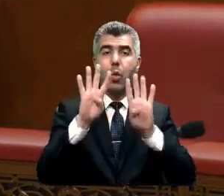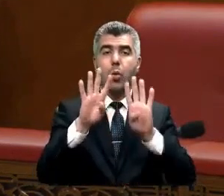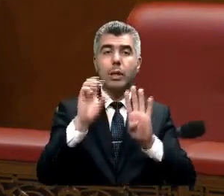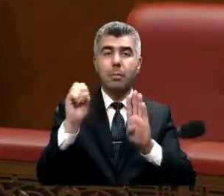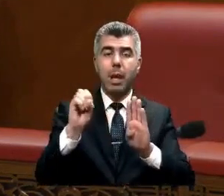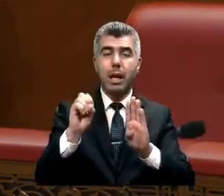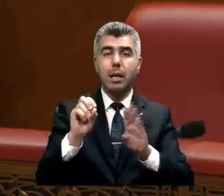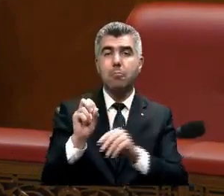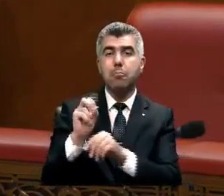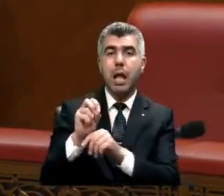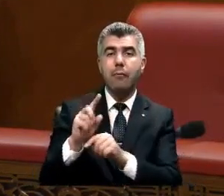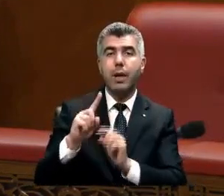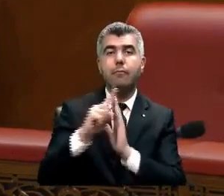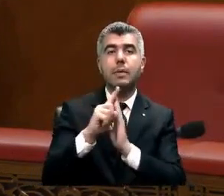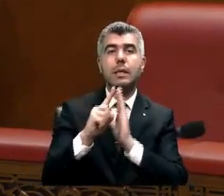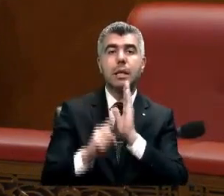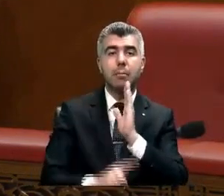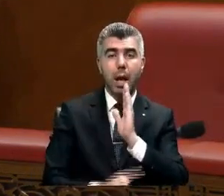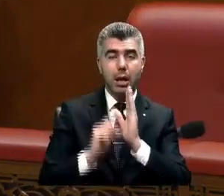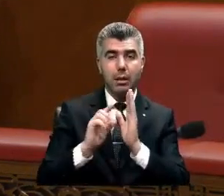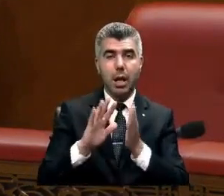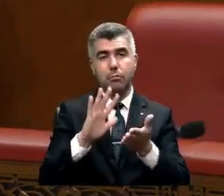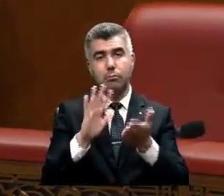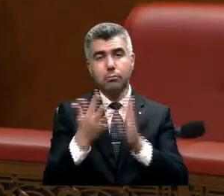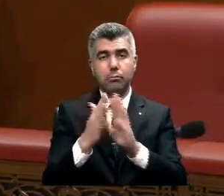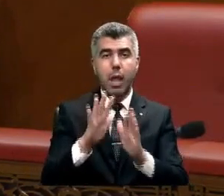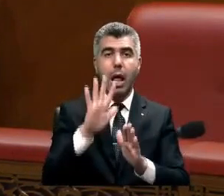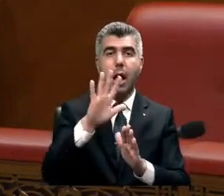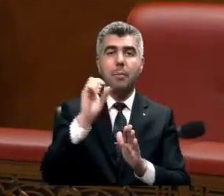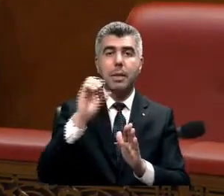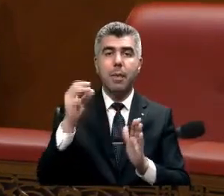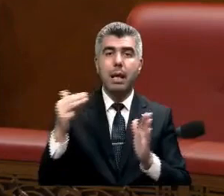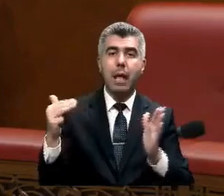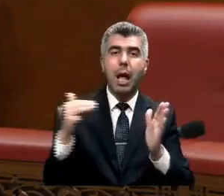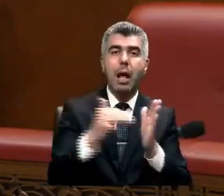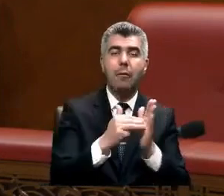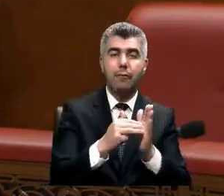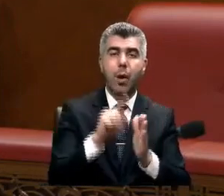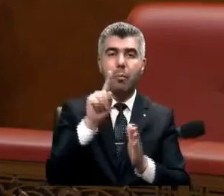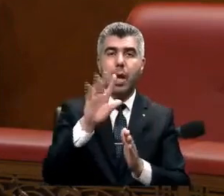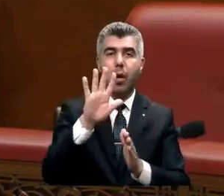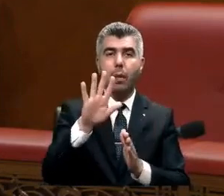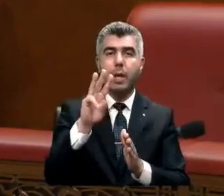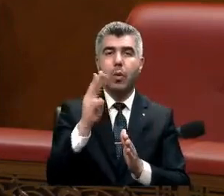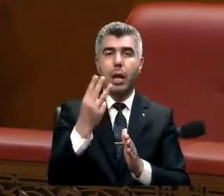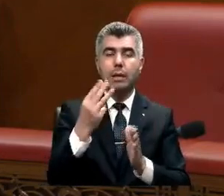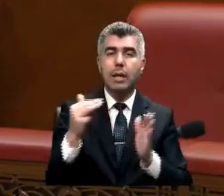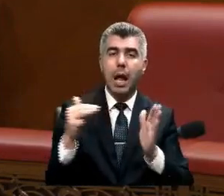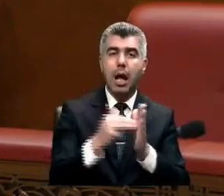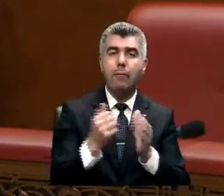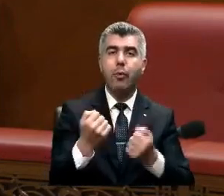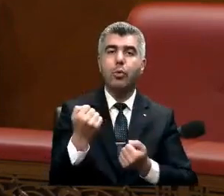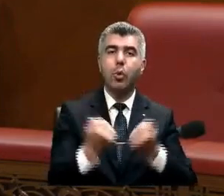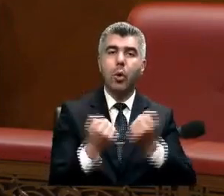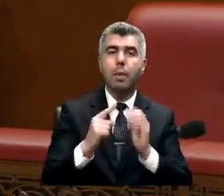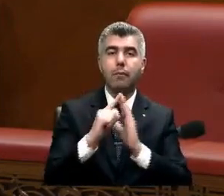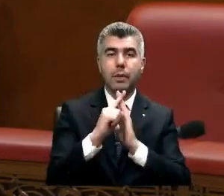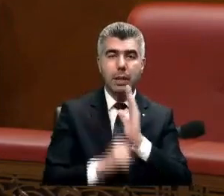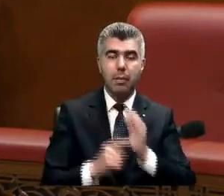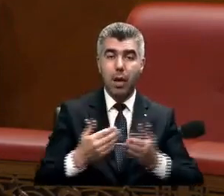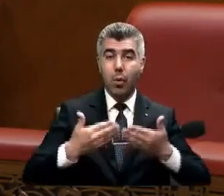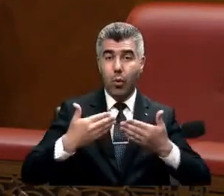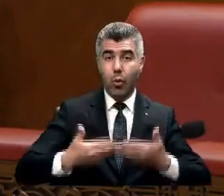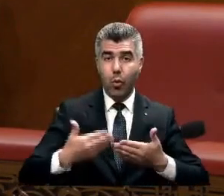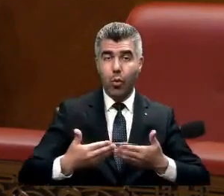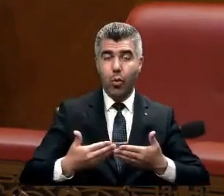رحلة أسبوعية بسعة إجمالية تقدر ب 500,000 مسافر و 135,000 سيارة كل أسبوع. واليوم بفضل